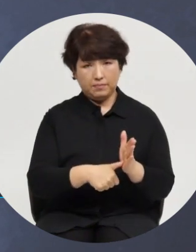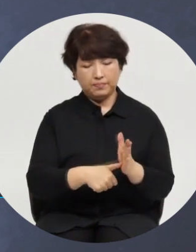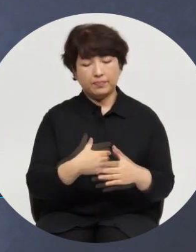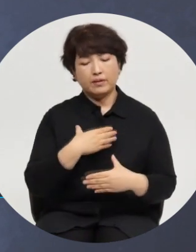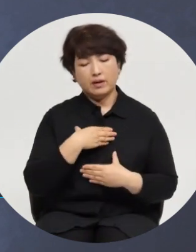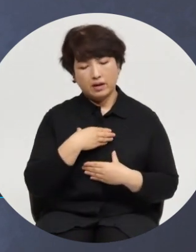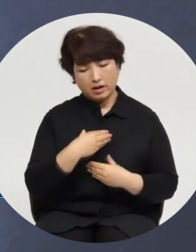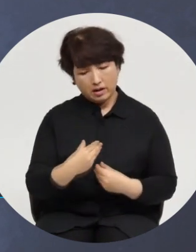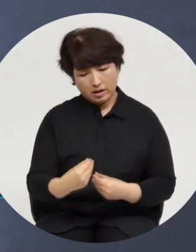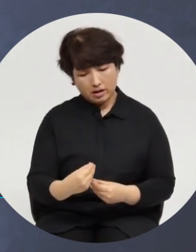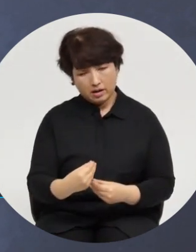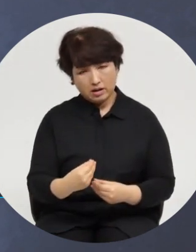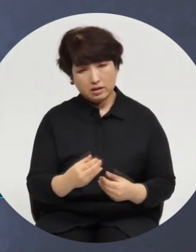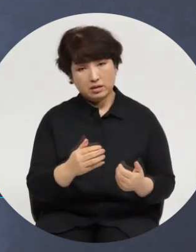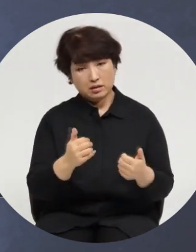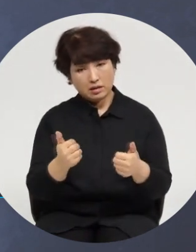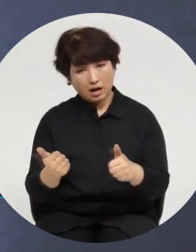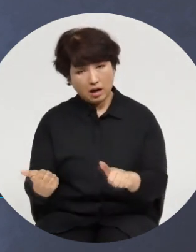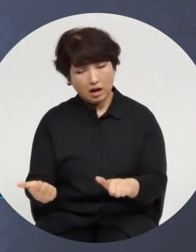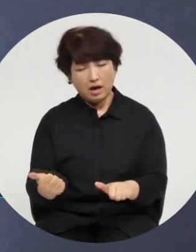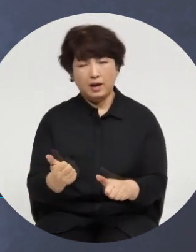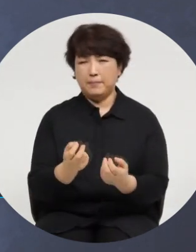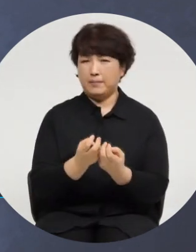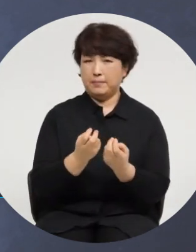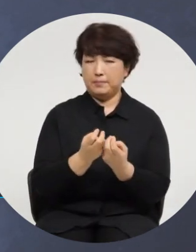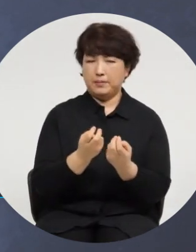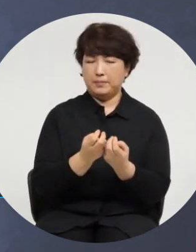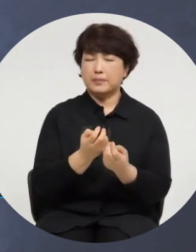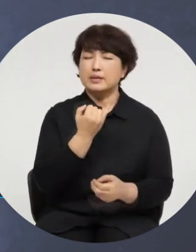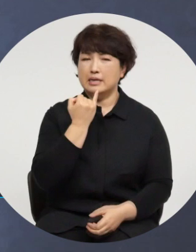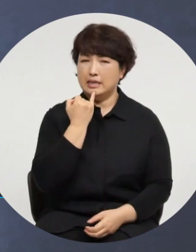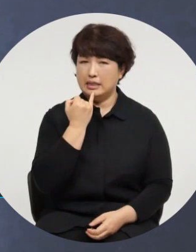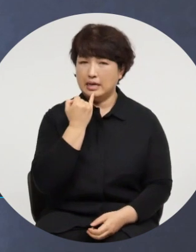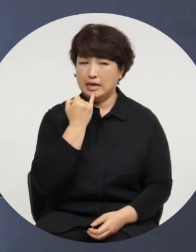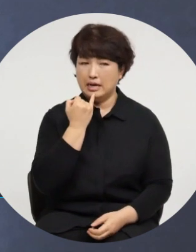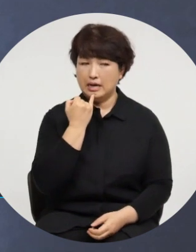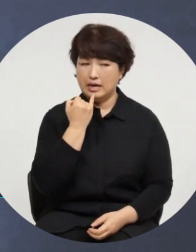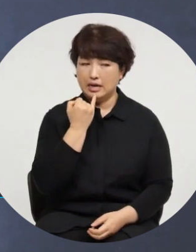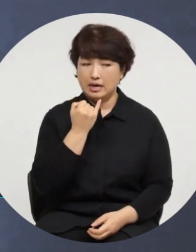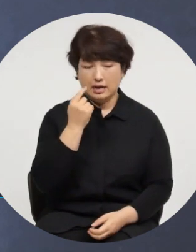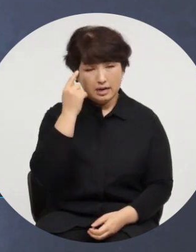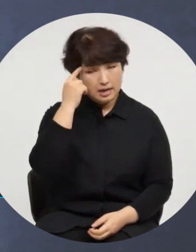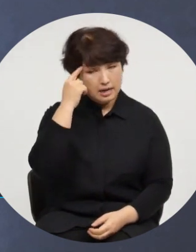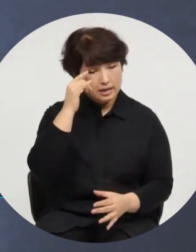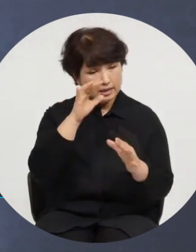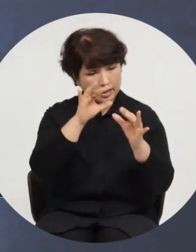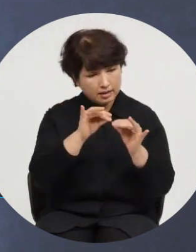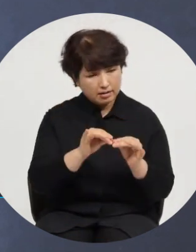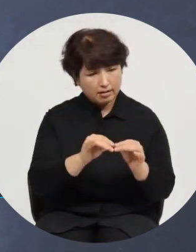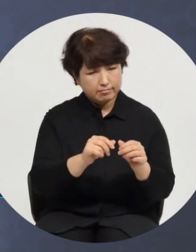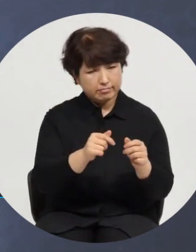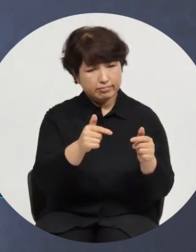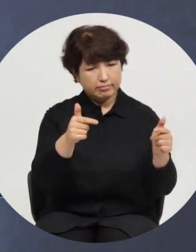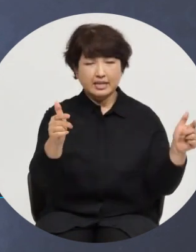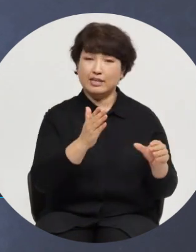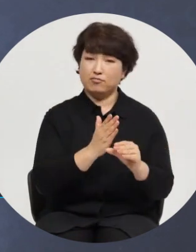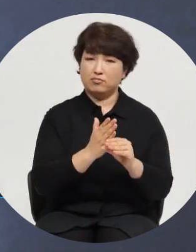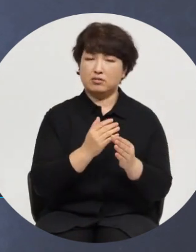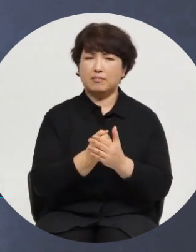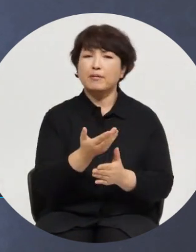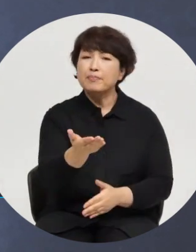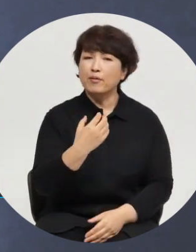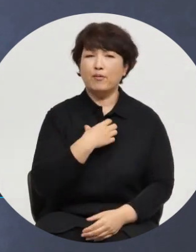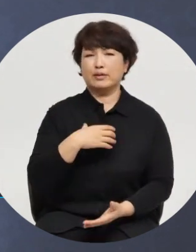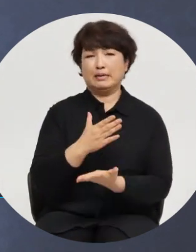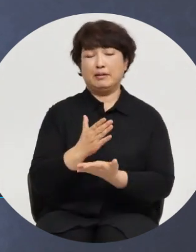있다 이런 언제 뭐 제안들이 요즘 새로 일어나고 있습니다 그래서 넘어